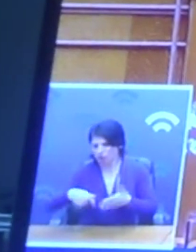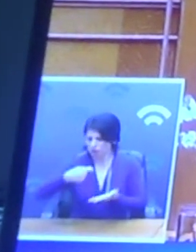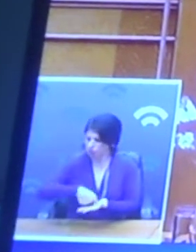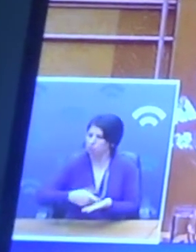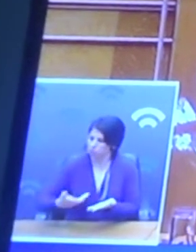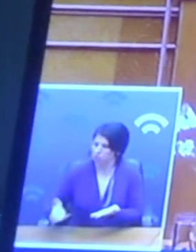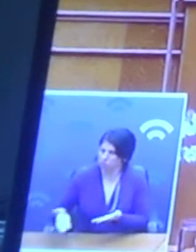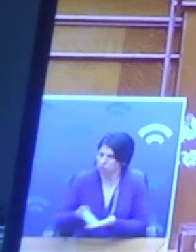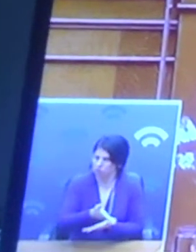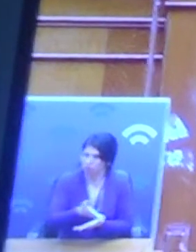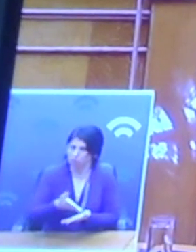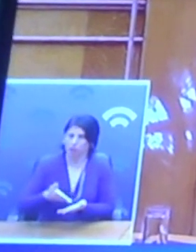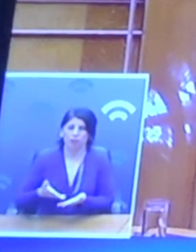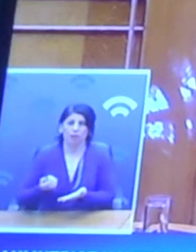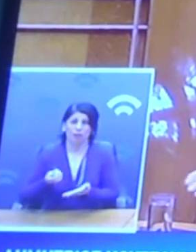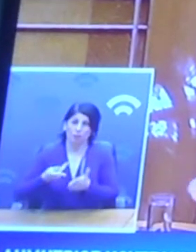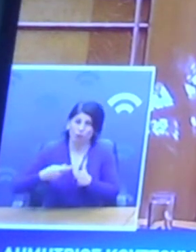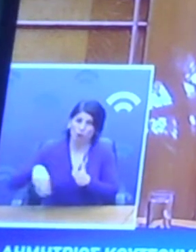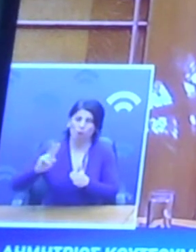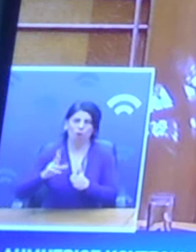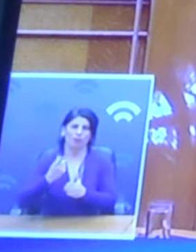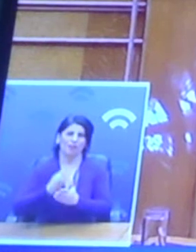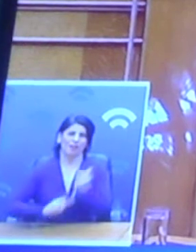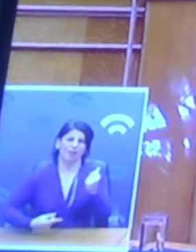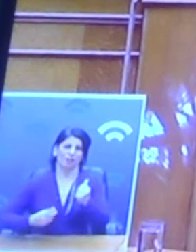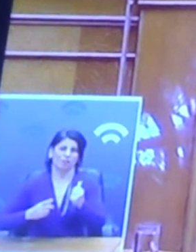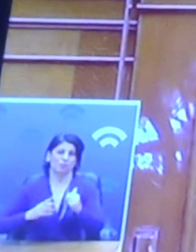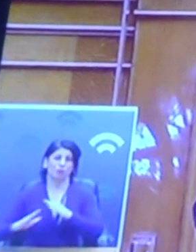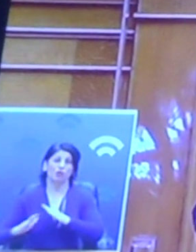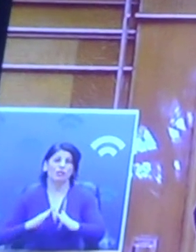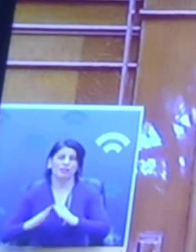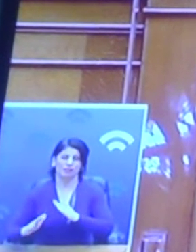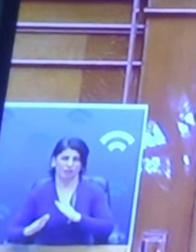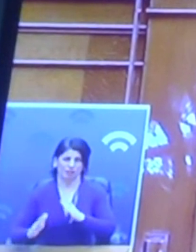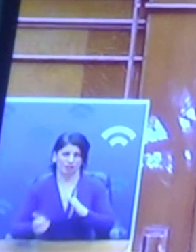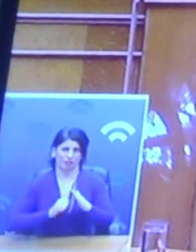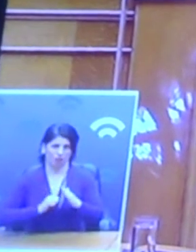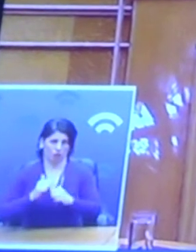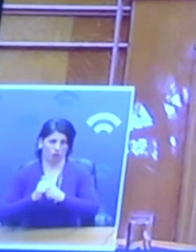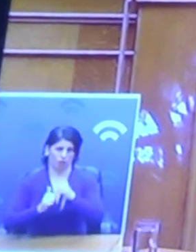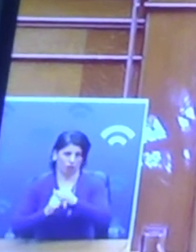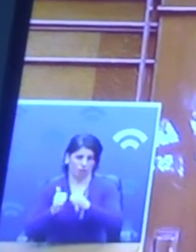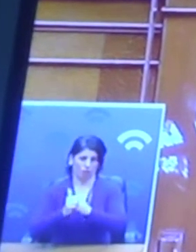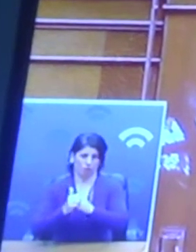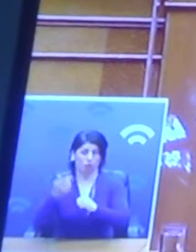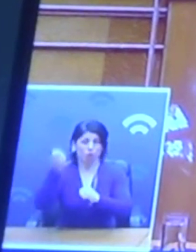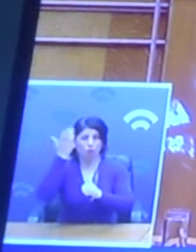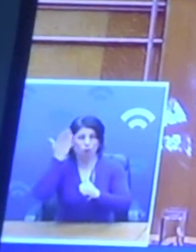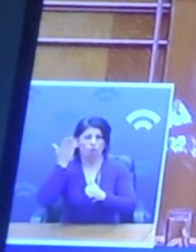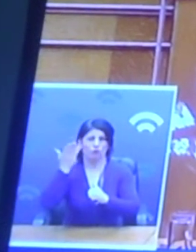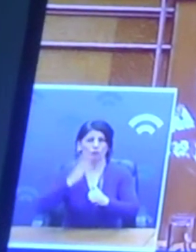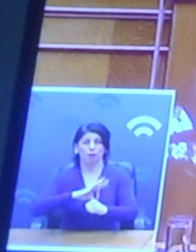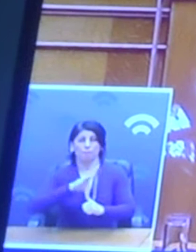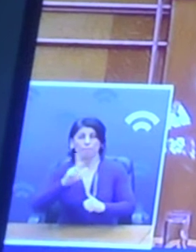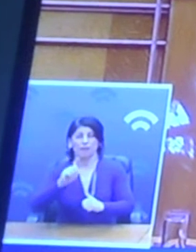ή πολύ περισσότερο η έλλειψη προστασίας σε ιδιωτικές δομές που στήχησαν μέχρι και